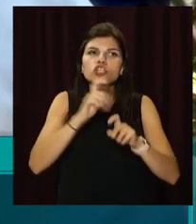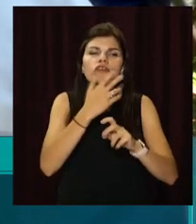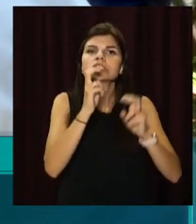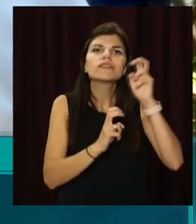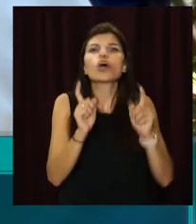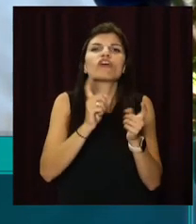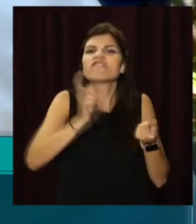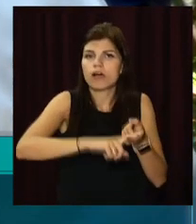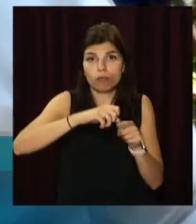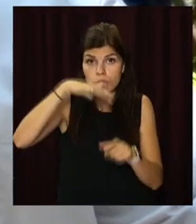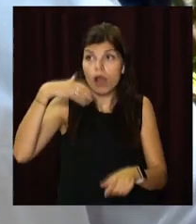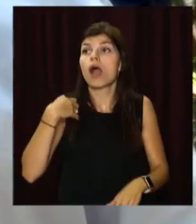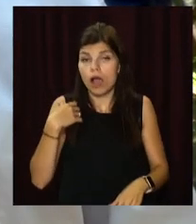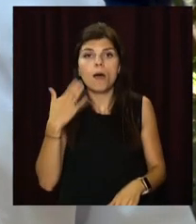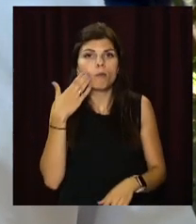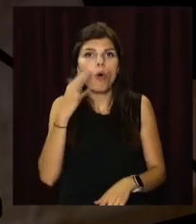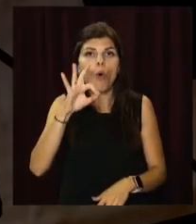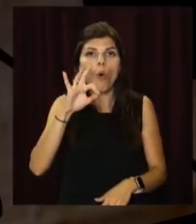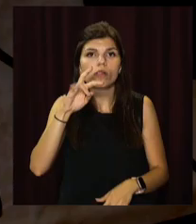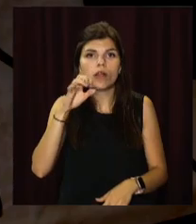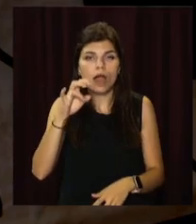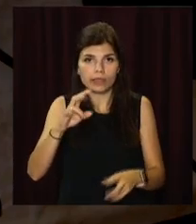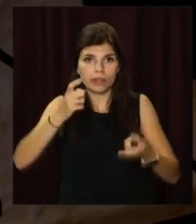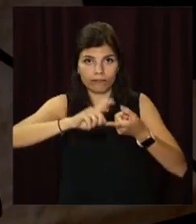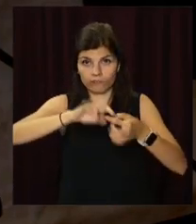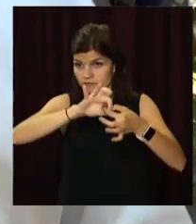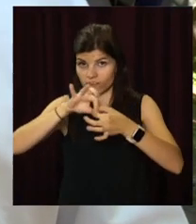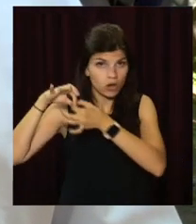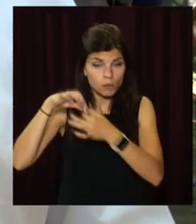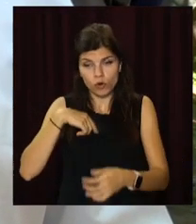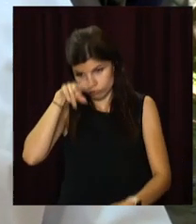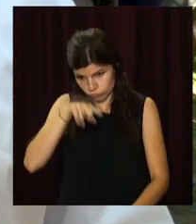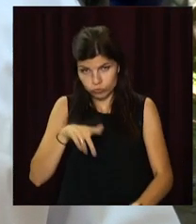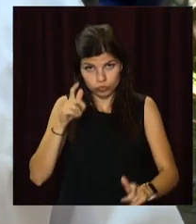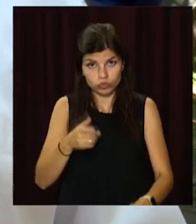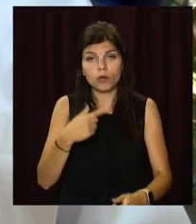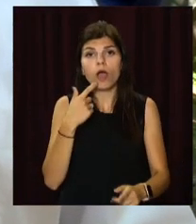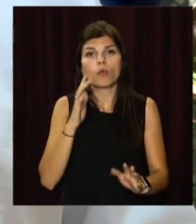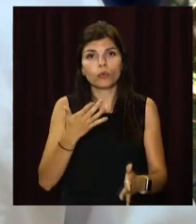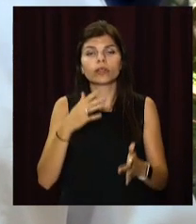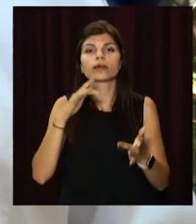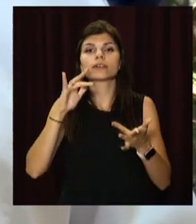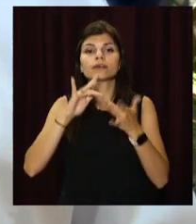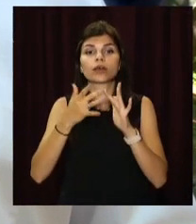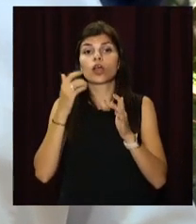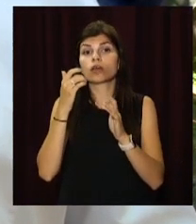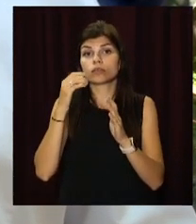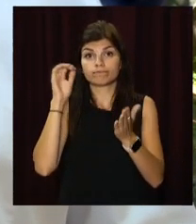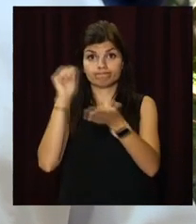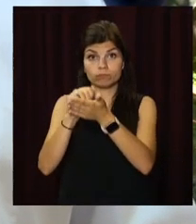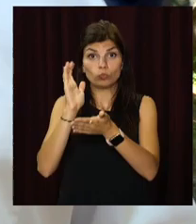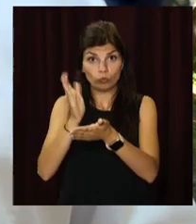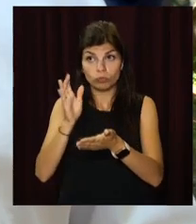випускає металургійська і хімічна промисловість. Кожен житель міста може бути побачити санітарне стан нашого міста, які є